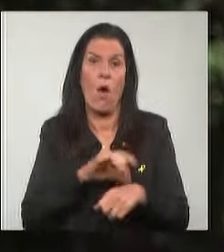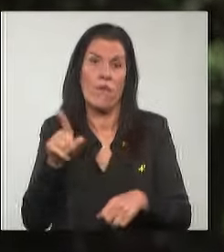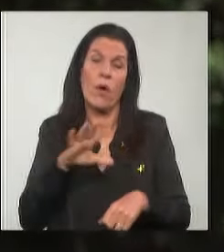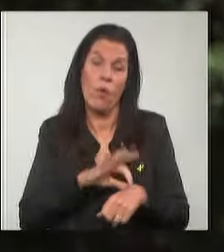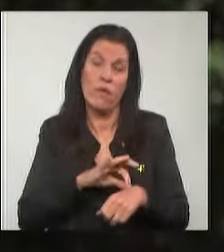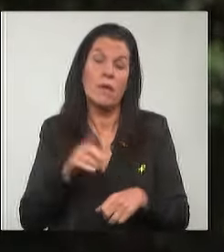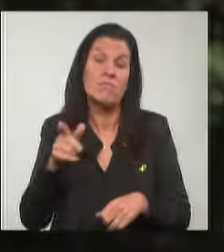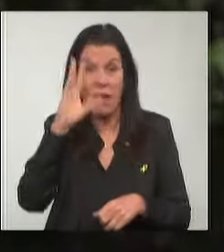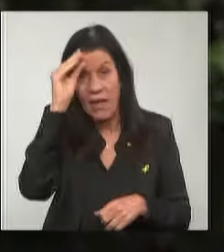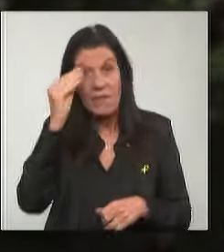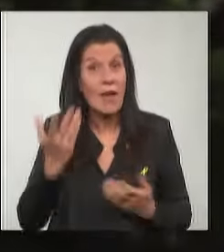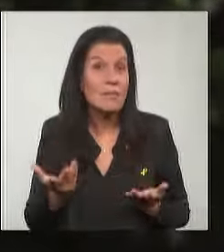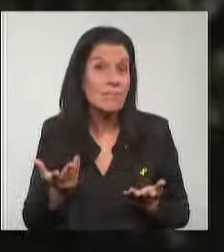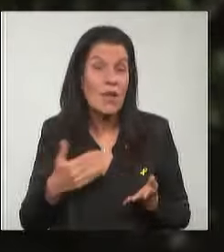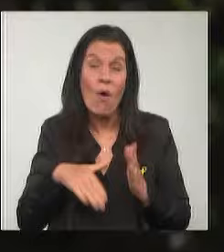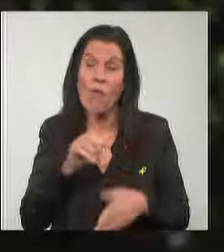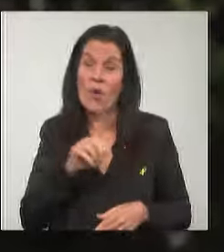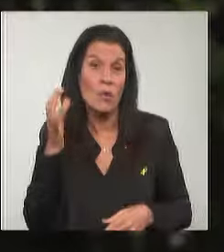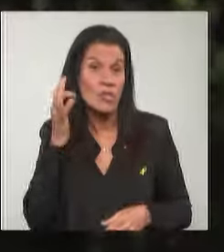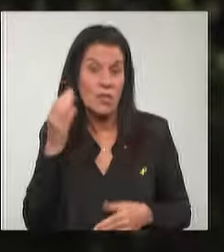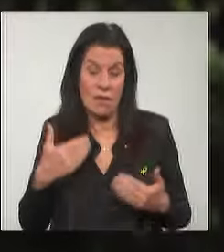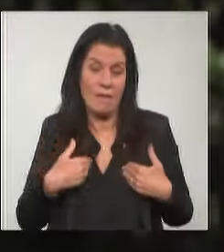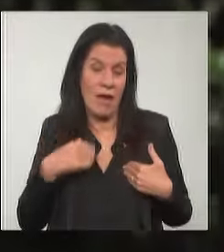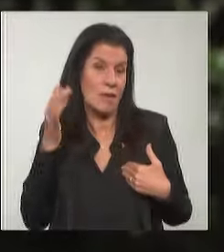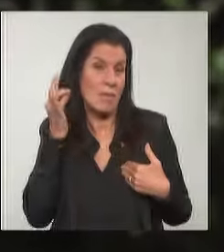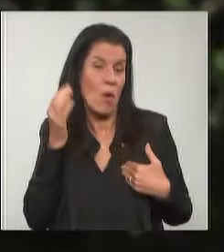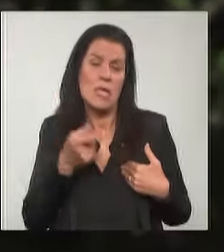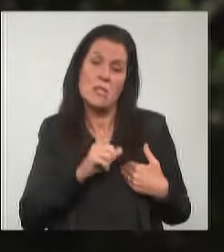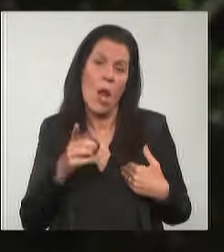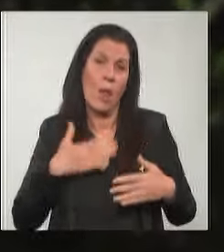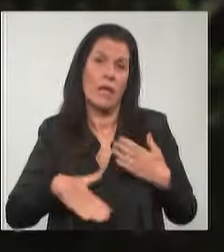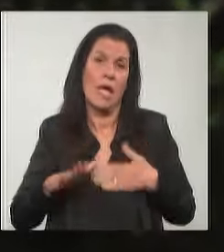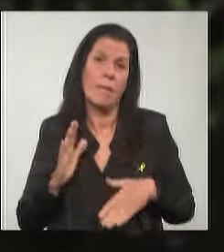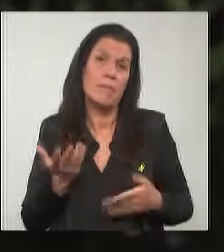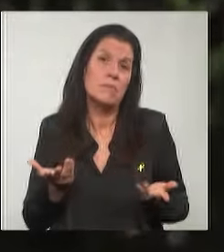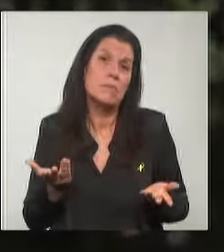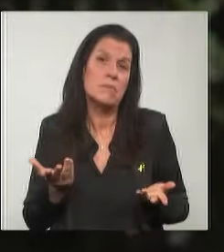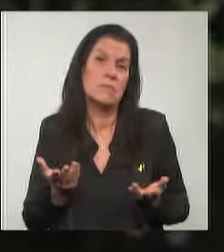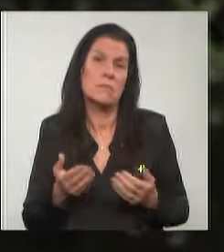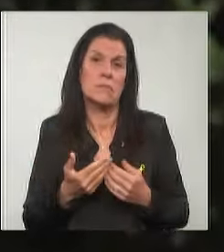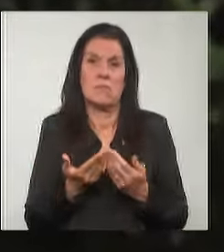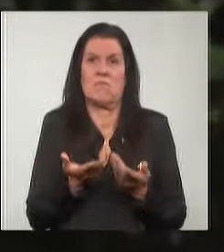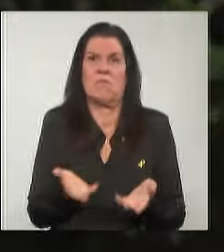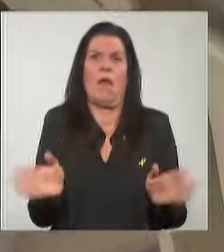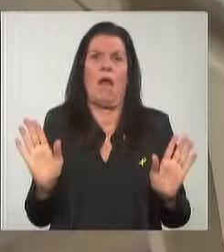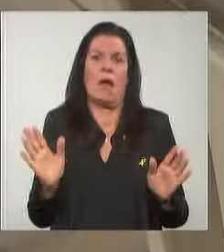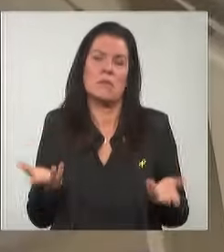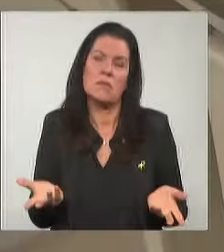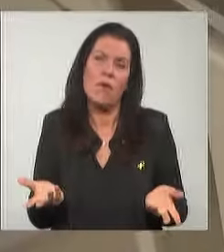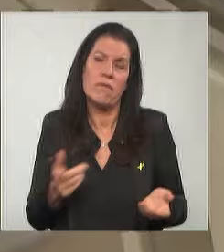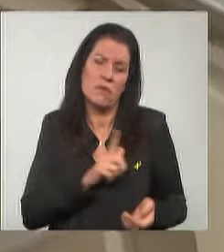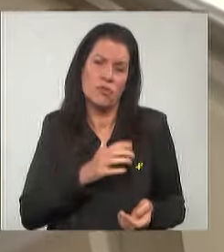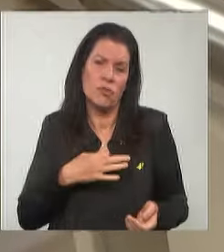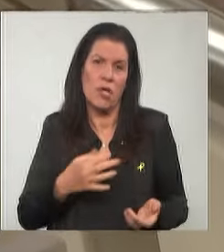אישה, ובתור בחורה זה לא הכי נעים, אתה יודע, ככה לחשוף את האזורים האינטימיים שלנו.